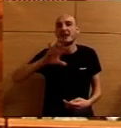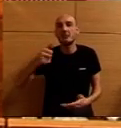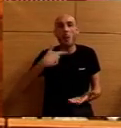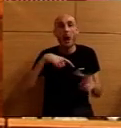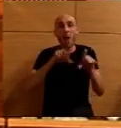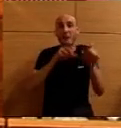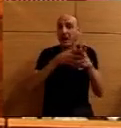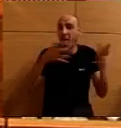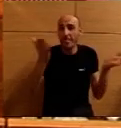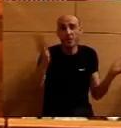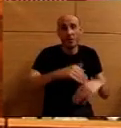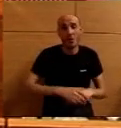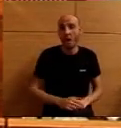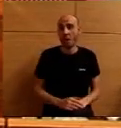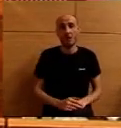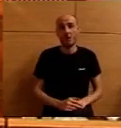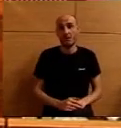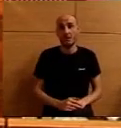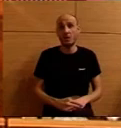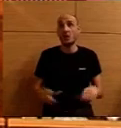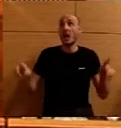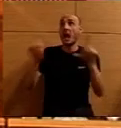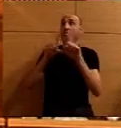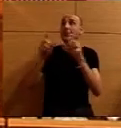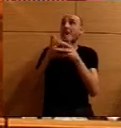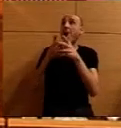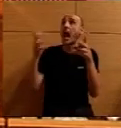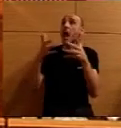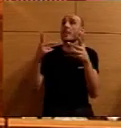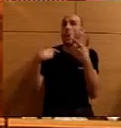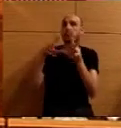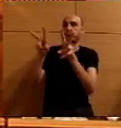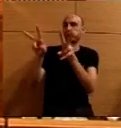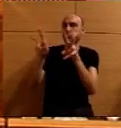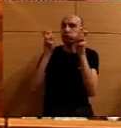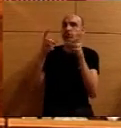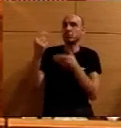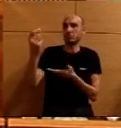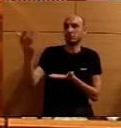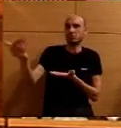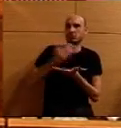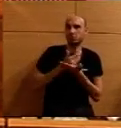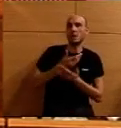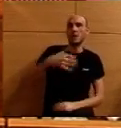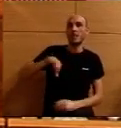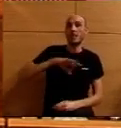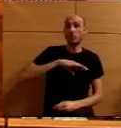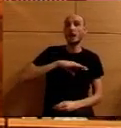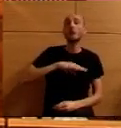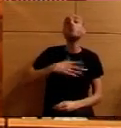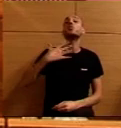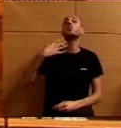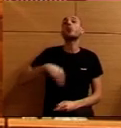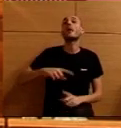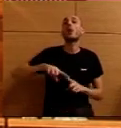recaptació que se fa a les grans empreses serveix per a que el pressupost de la Diputació puga arribar i se puga aprovar, com hem fet en el punt 4 d'aquest